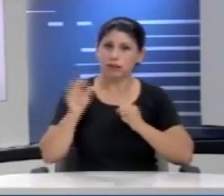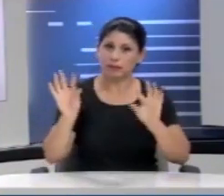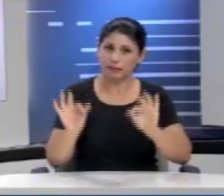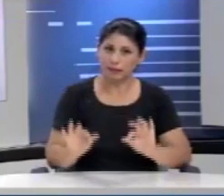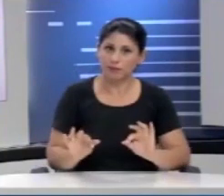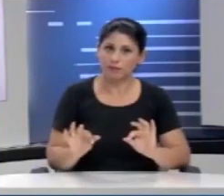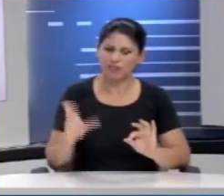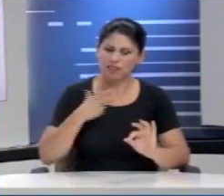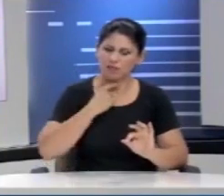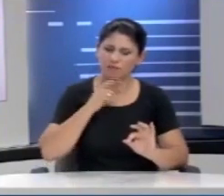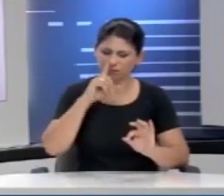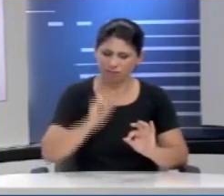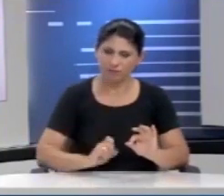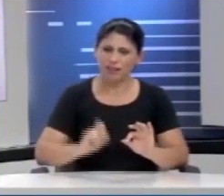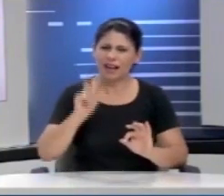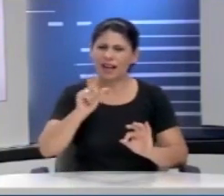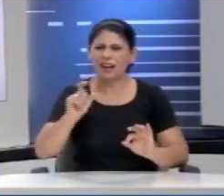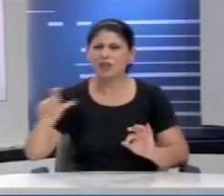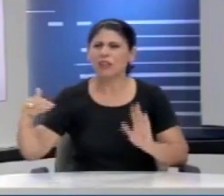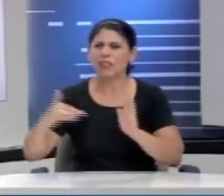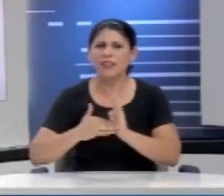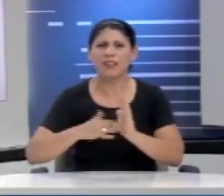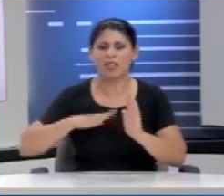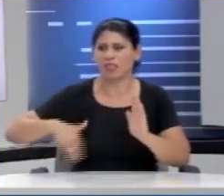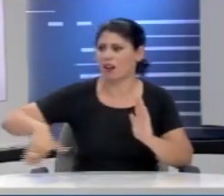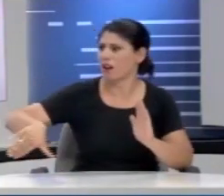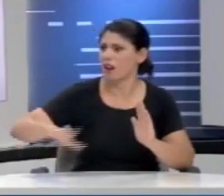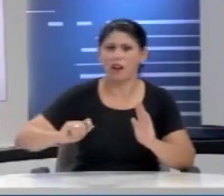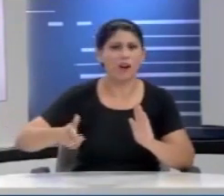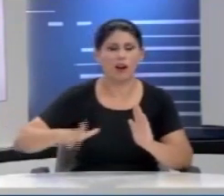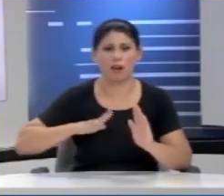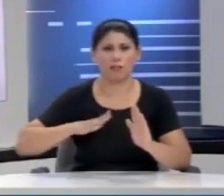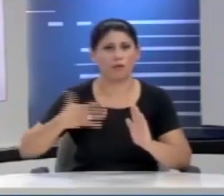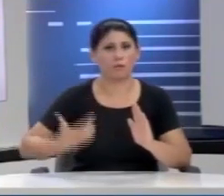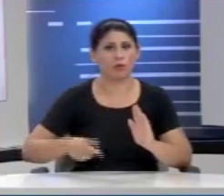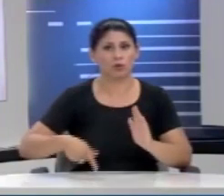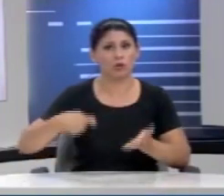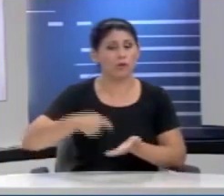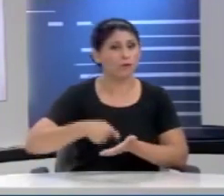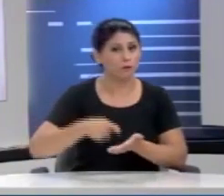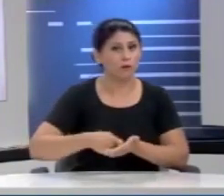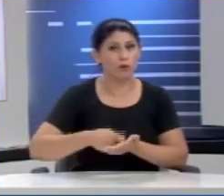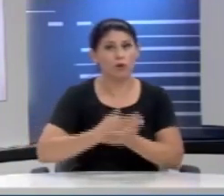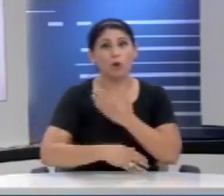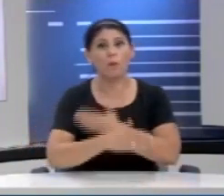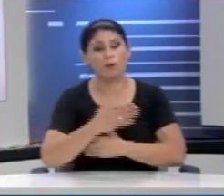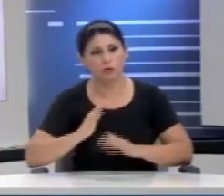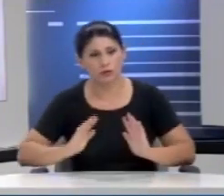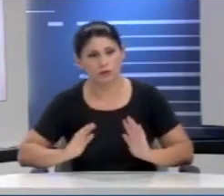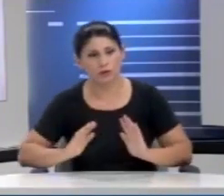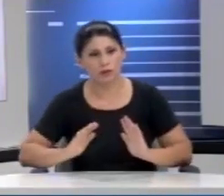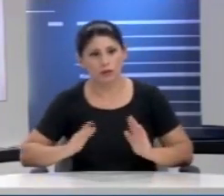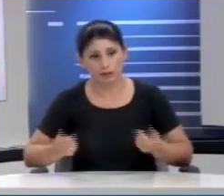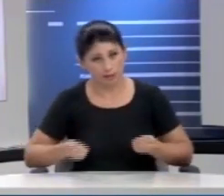ρύθμισης να εξαναγκάσετε εκατοντάδες χιλιάδες λαϊκά νοικοκυριά που έχουν πλέον φορολογική κόπωση, για